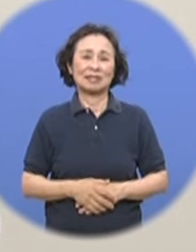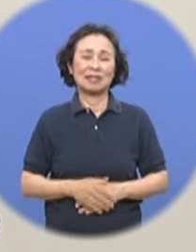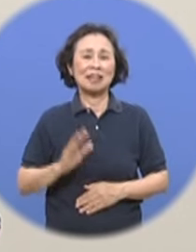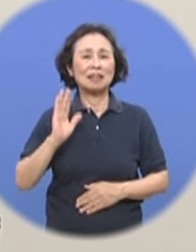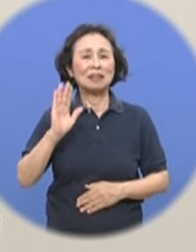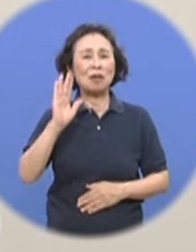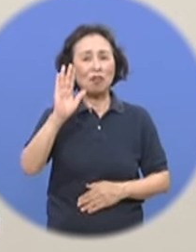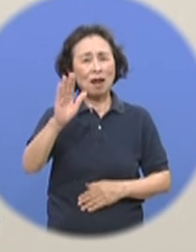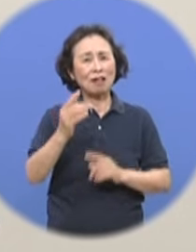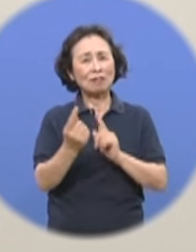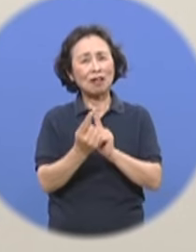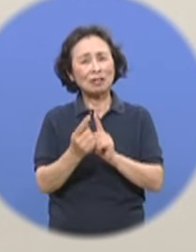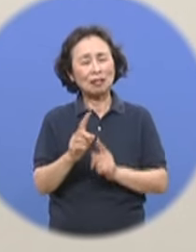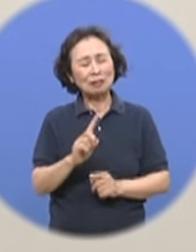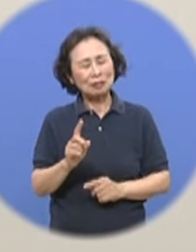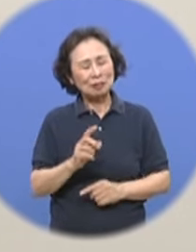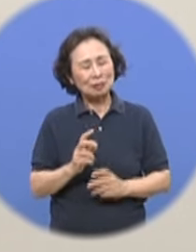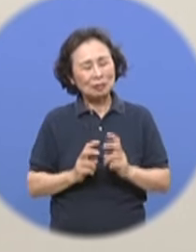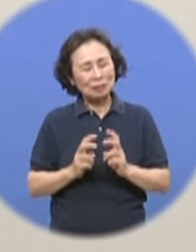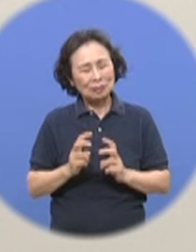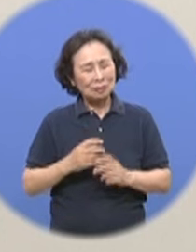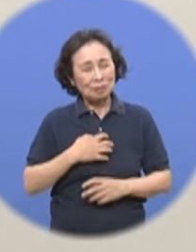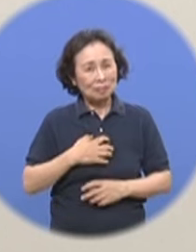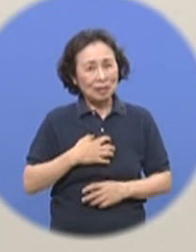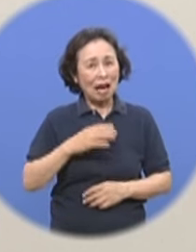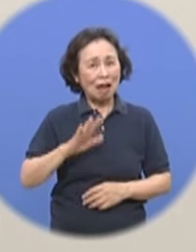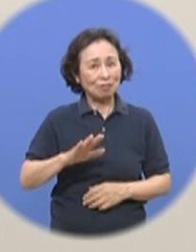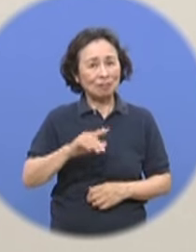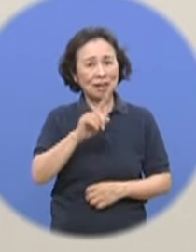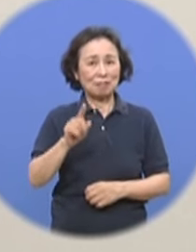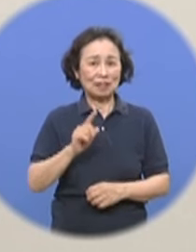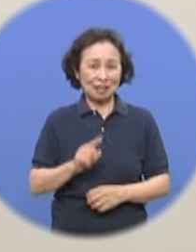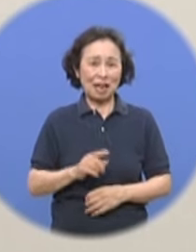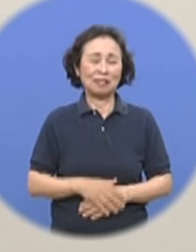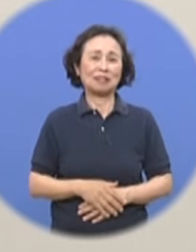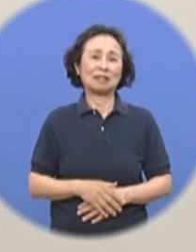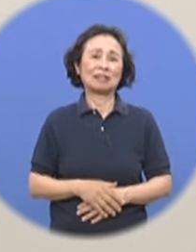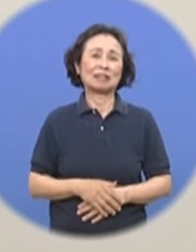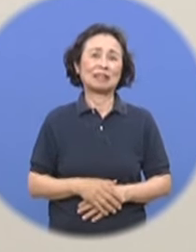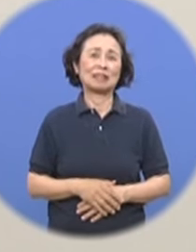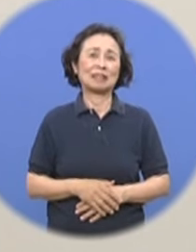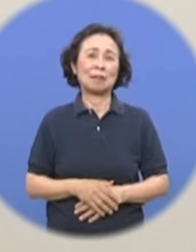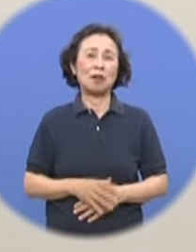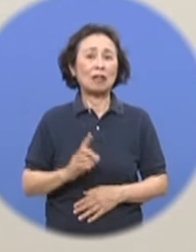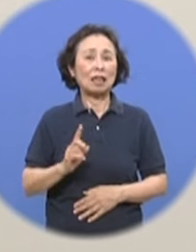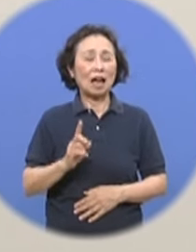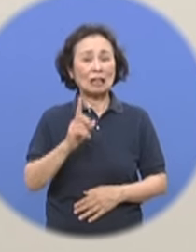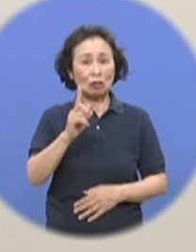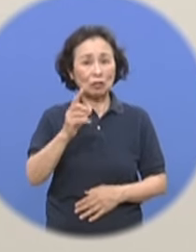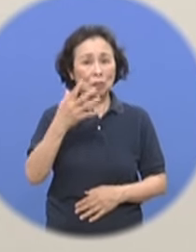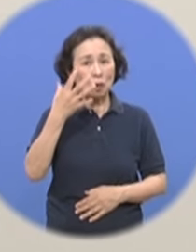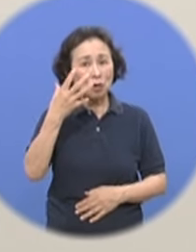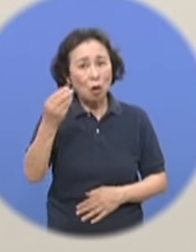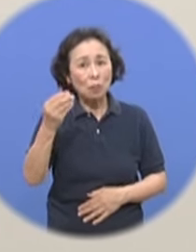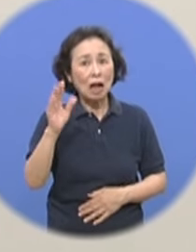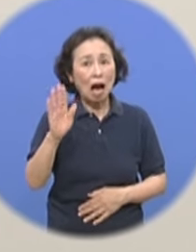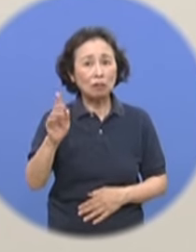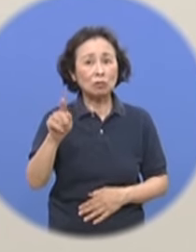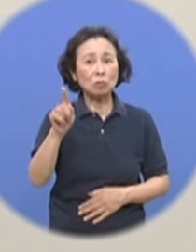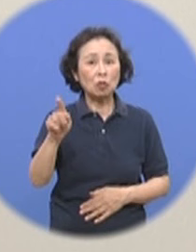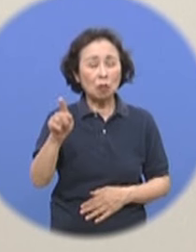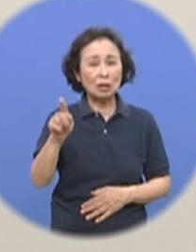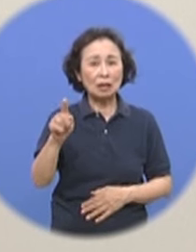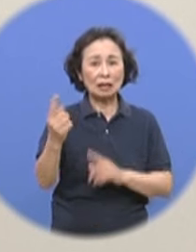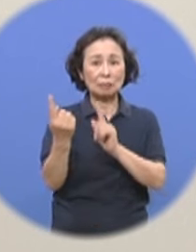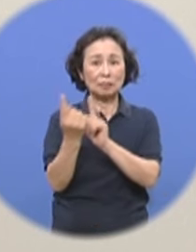将来に向けて悩んでると思うんですけど何か一つでも興味があるものに向